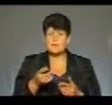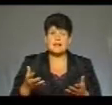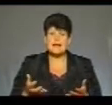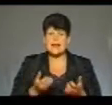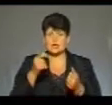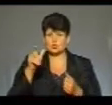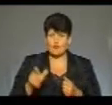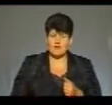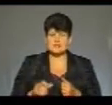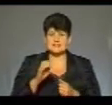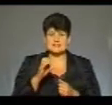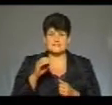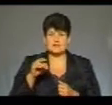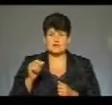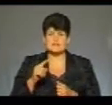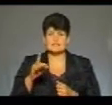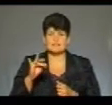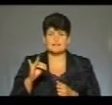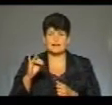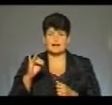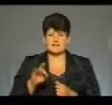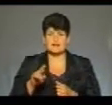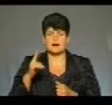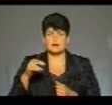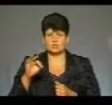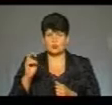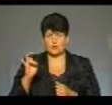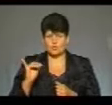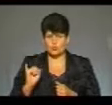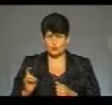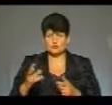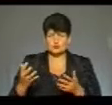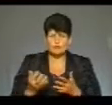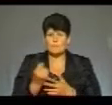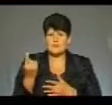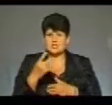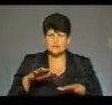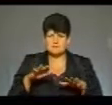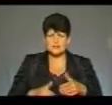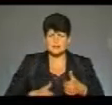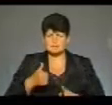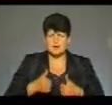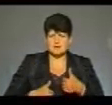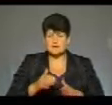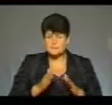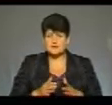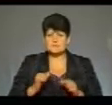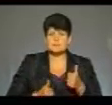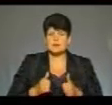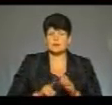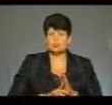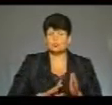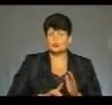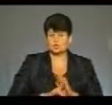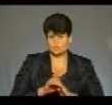рятувальник Святослав Зведенюк здобув перше місце в обласних змаганнях «Найсильніший пожежний рятувальник Тернопілля». Змагання стартували сьогодні,